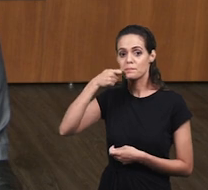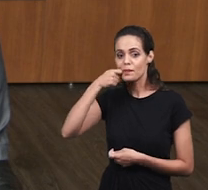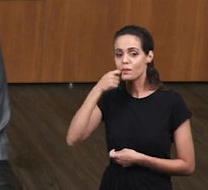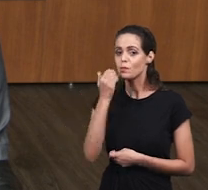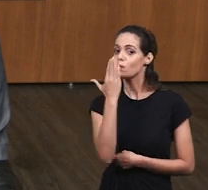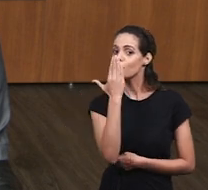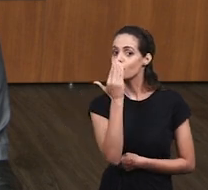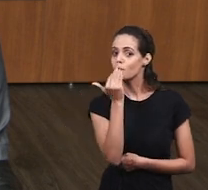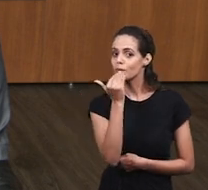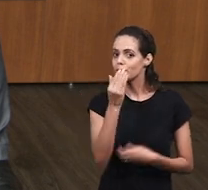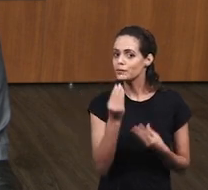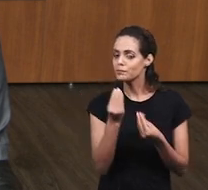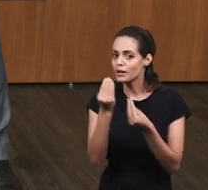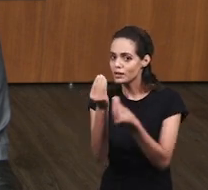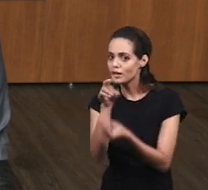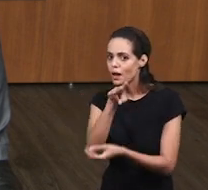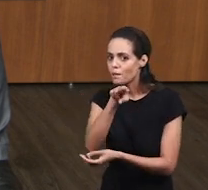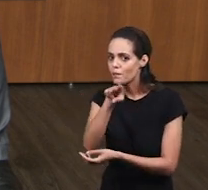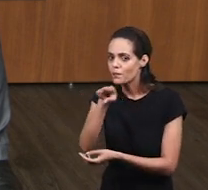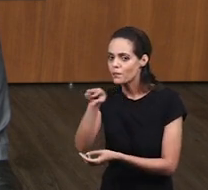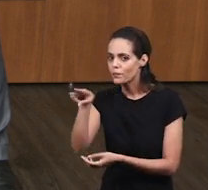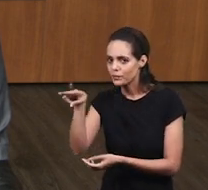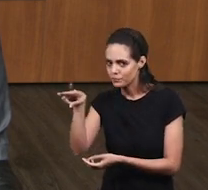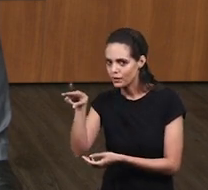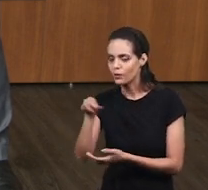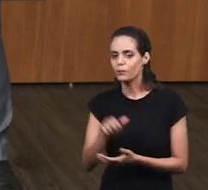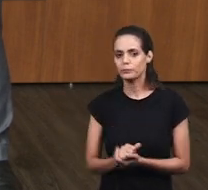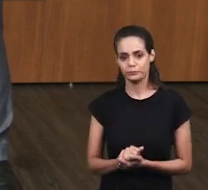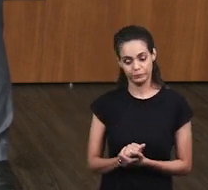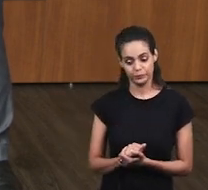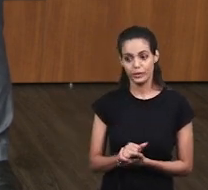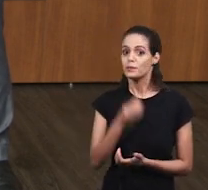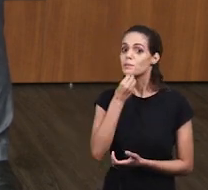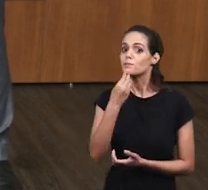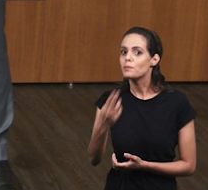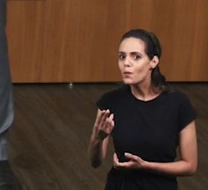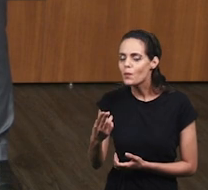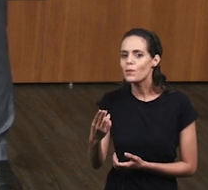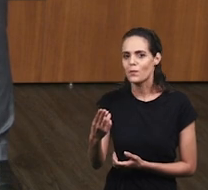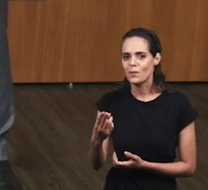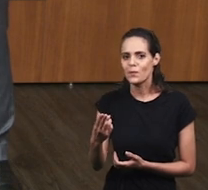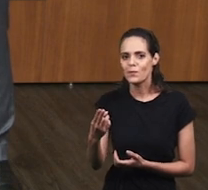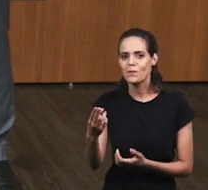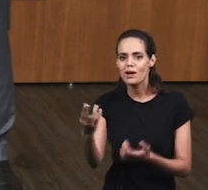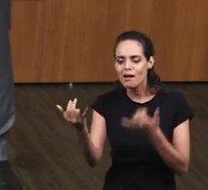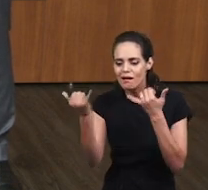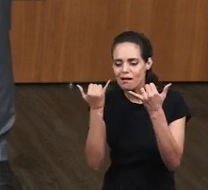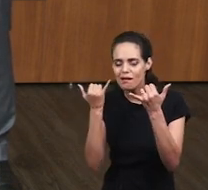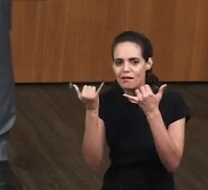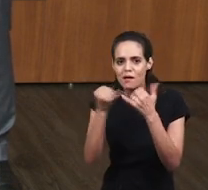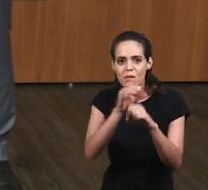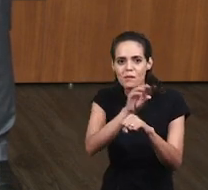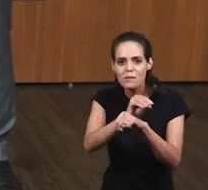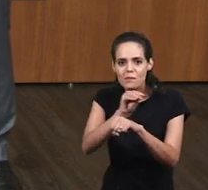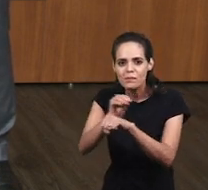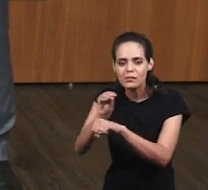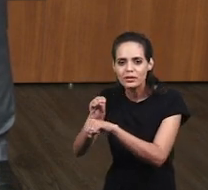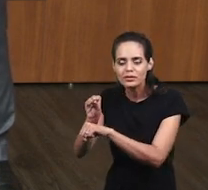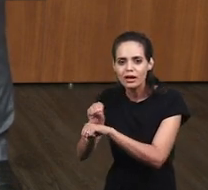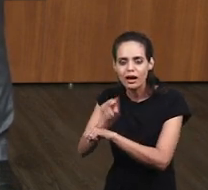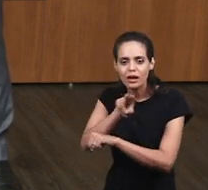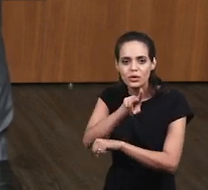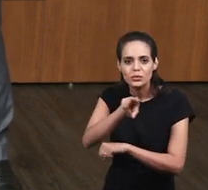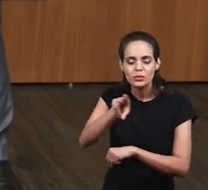donc ça aurait dû être une bonne nouvelle. Et il apporterait la nourriture, il prendrait soin de ses frères et apporterait vers